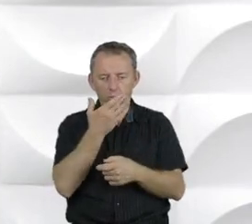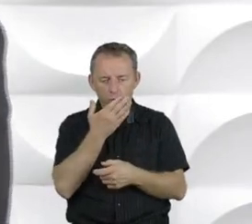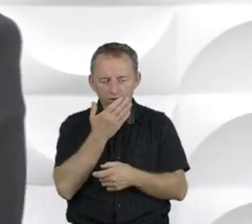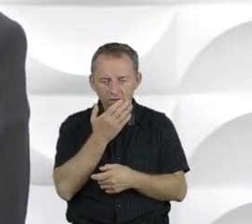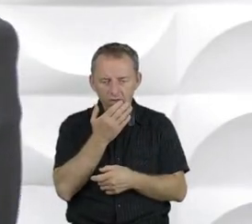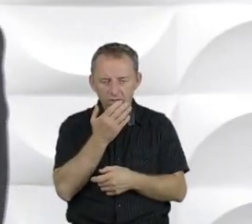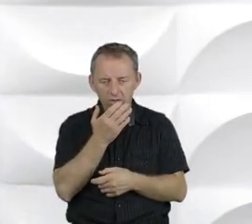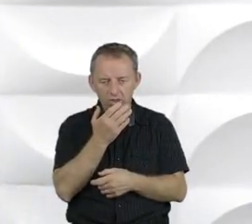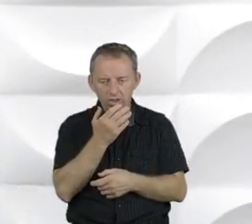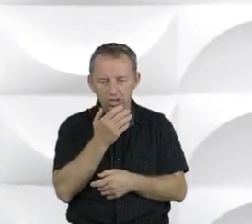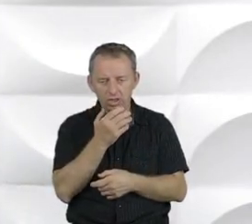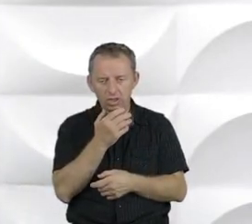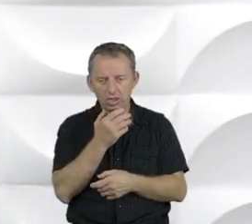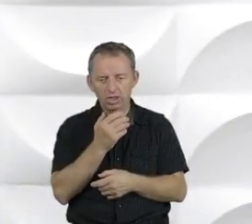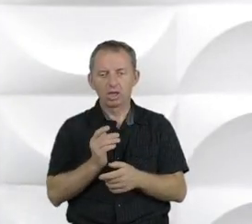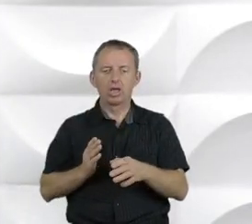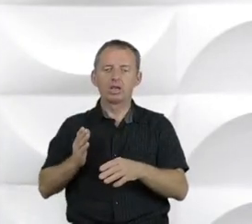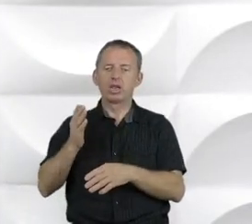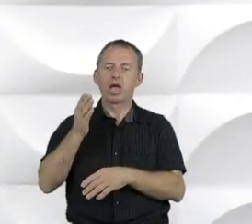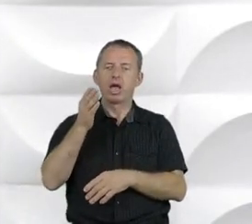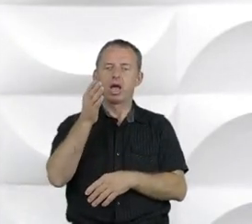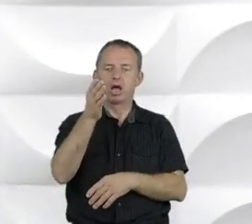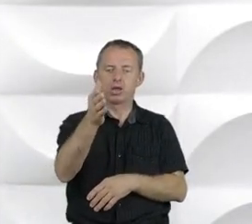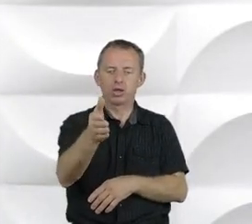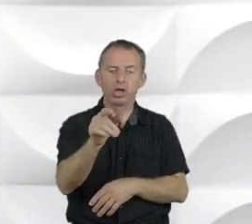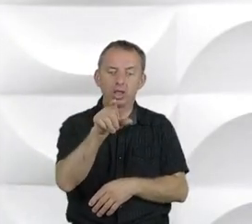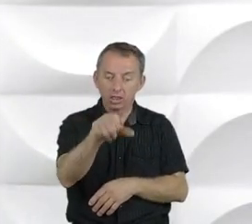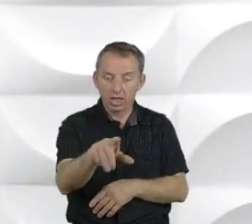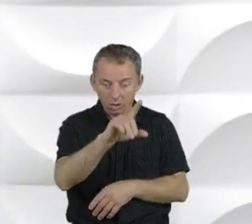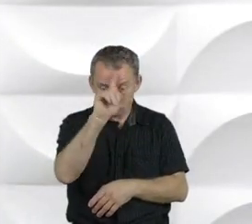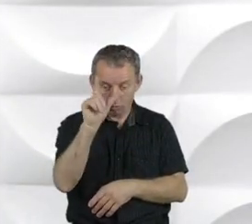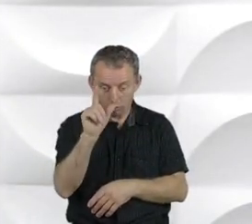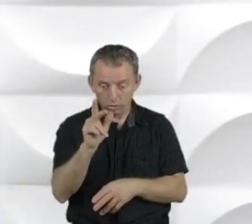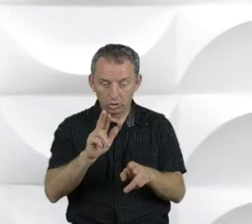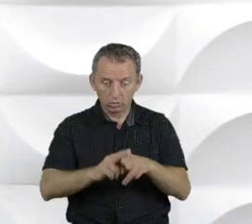wiąże się z nadzieją tych, co umierają.